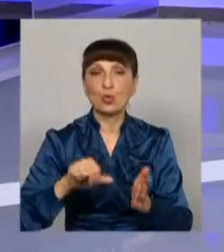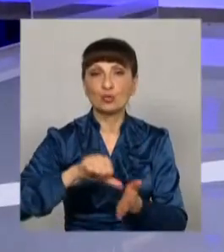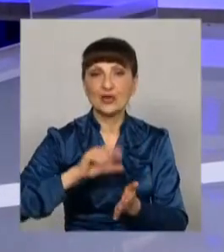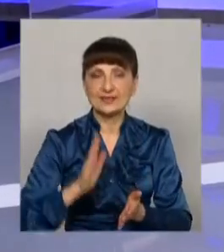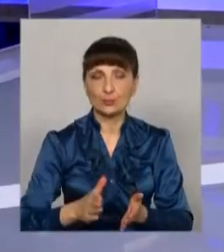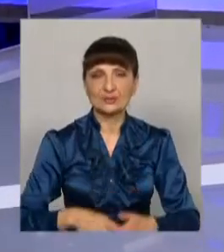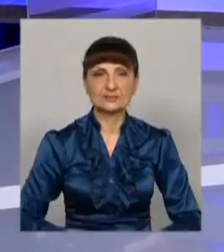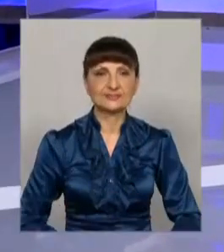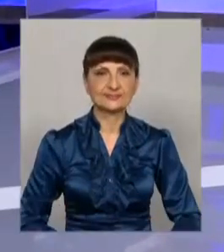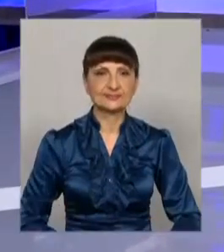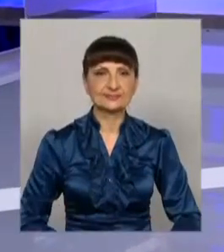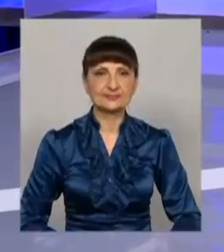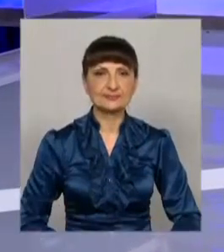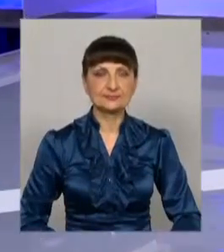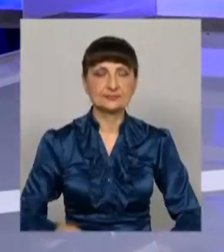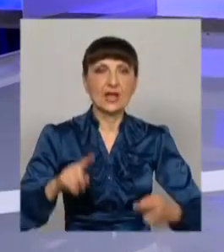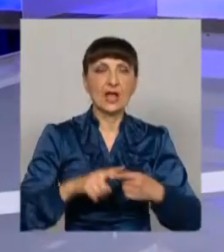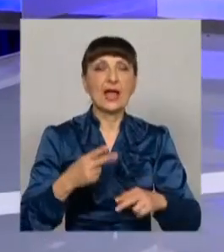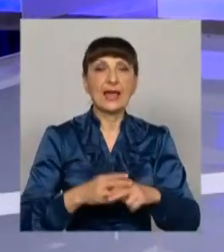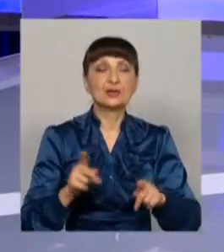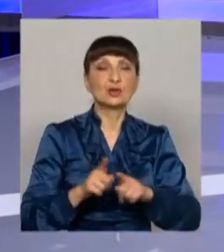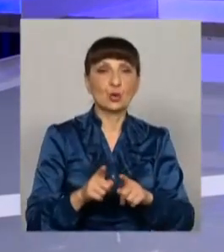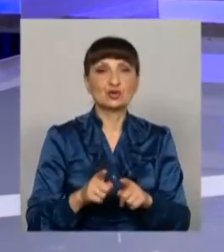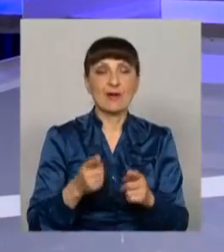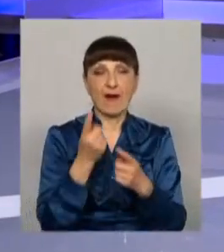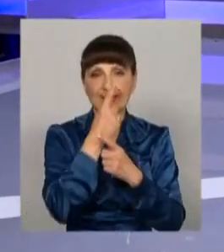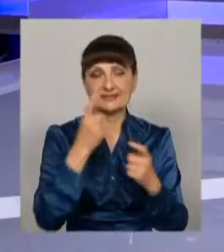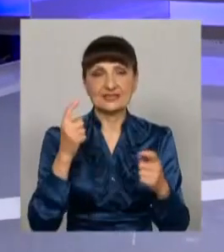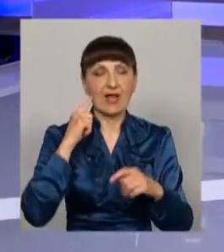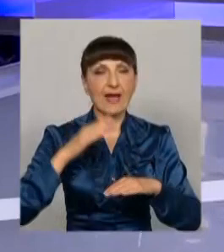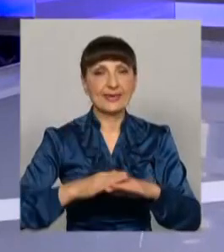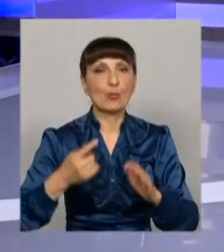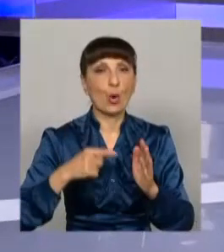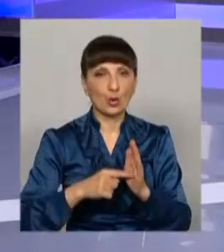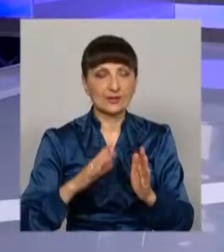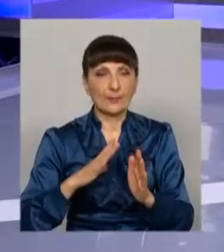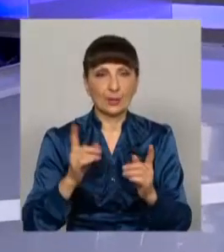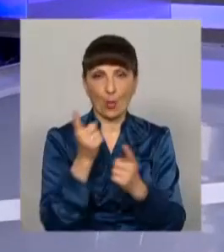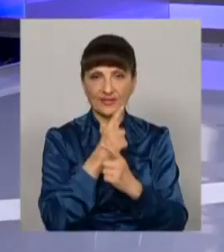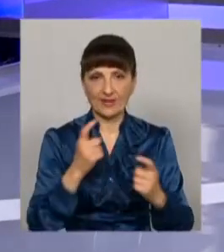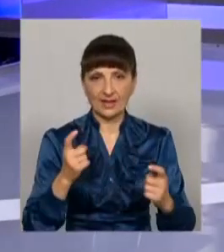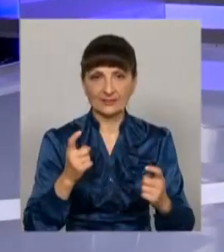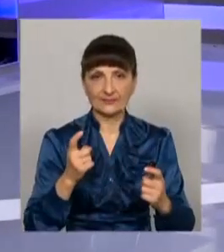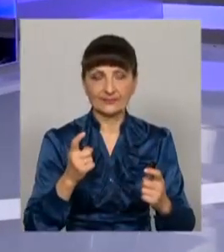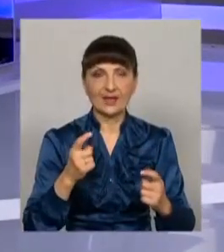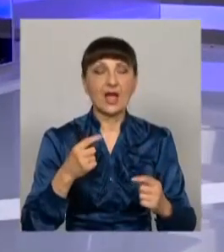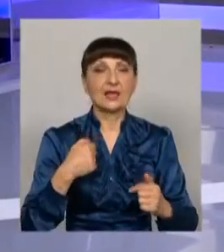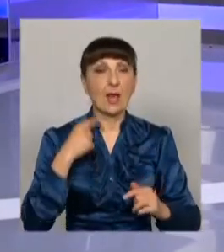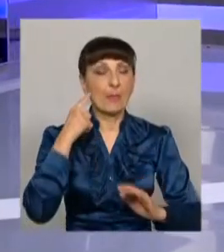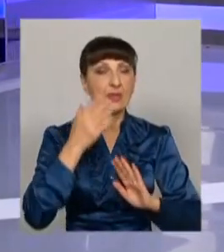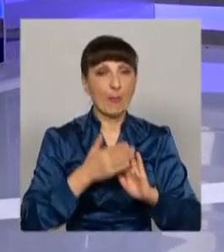во-первых, это тоже анонсировал аким города. Значит, я понимаю таким образом,